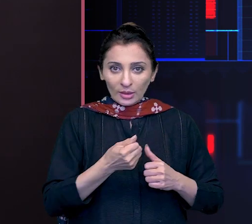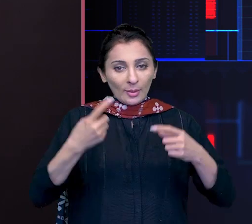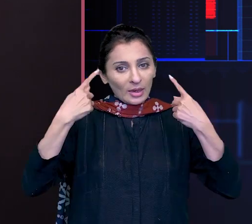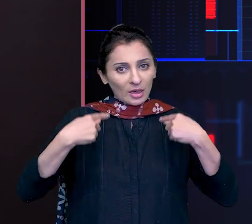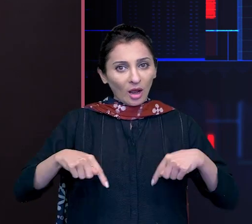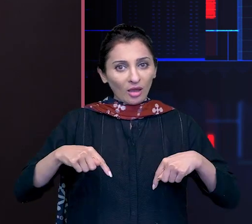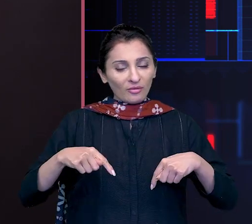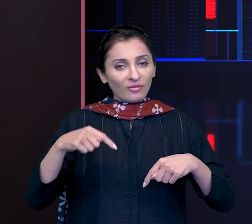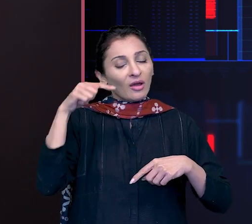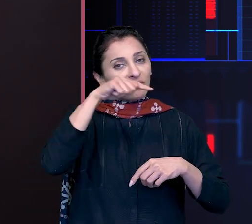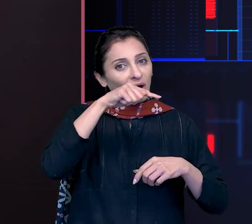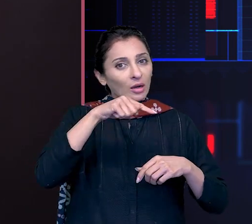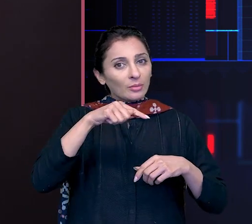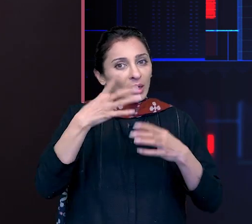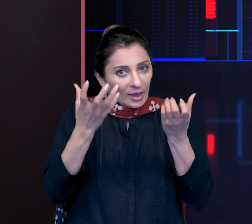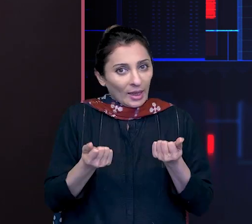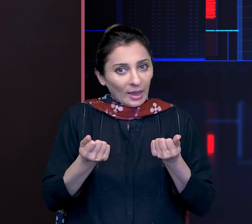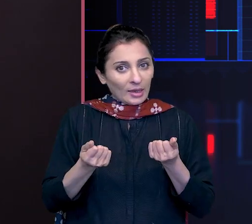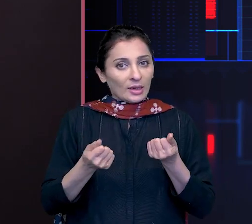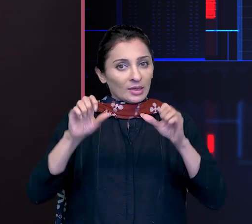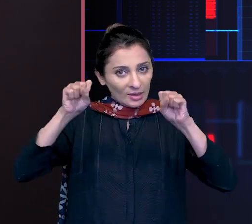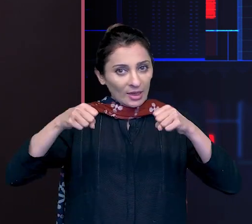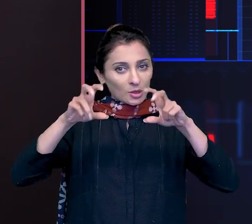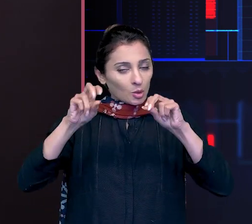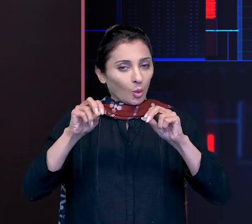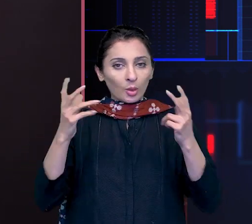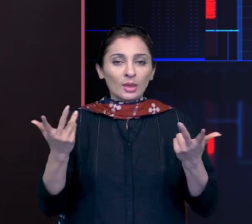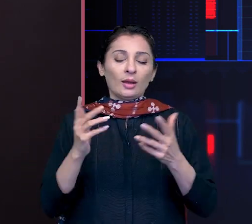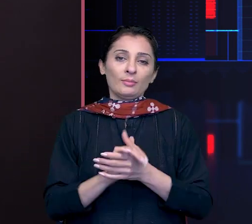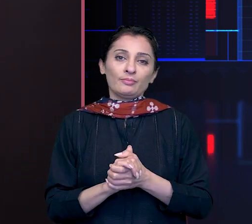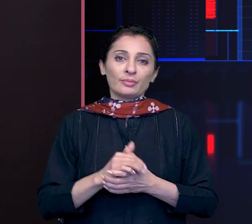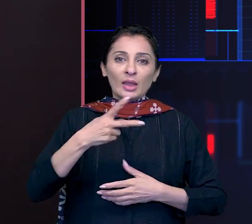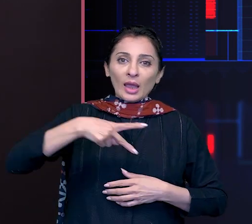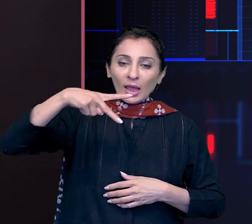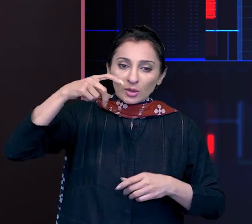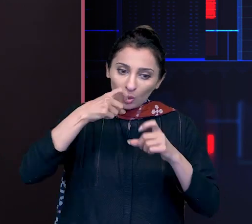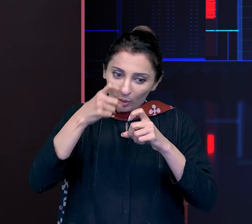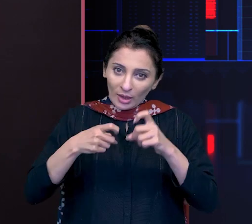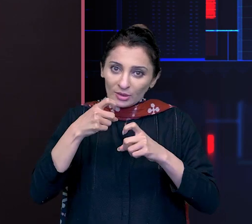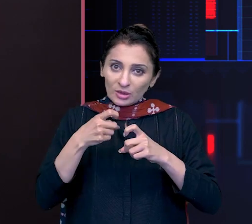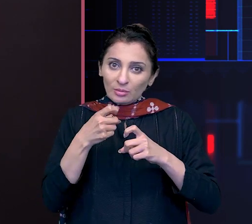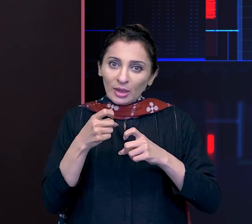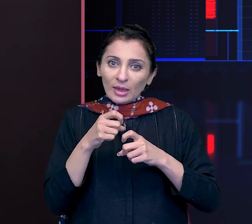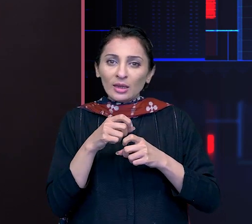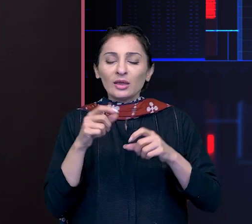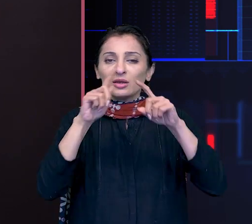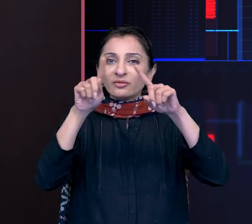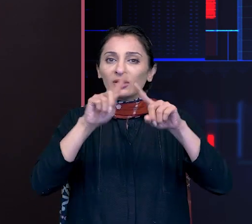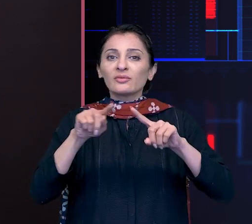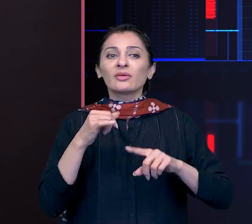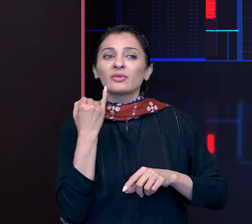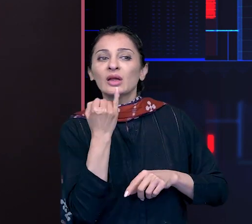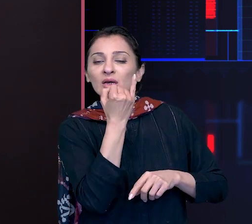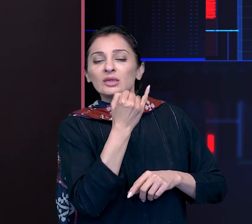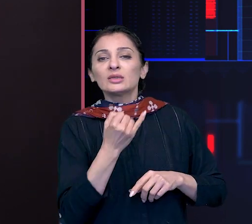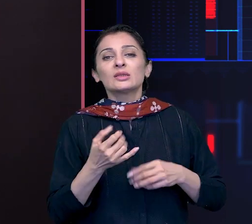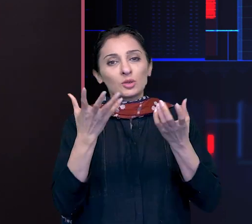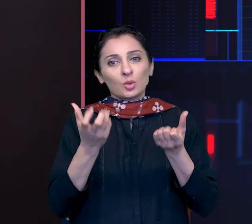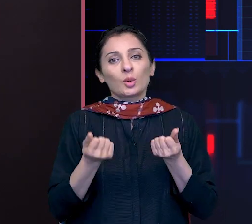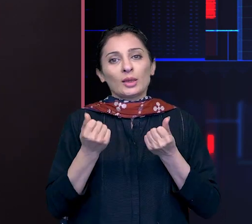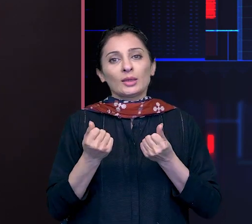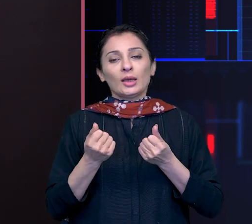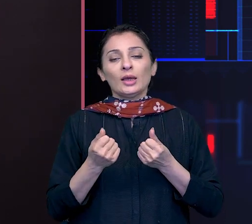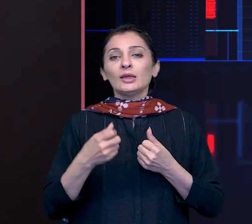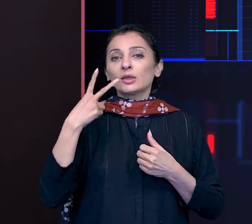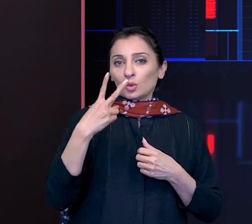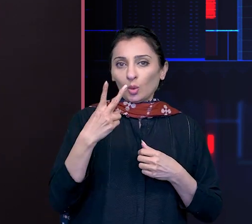साइंस एस्ट्रोबायोलॉजी में कई तरह की जो रिसर्च है वो हो रही है, लेकिन जो मेन दो चीज़ें हैं जिनके बारे में